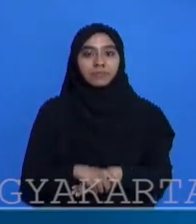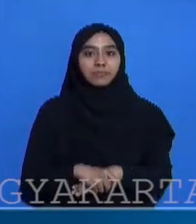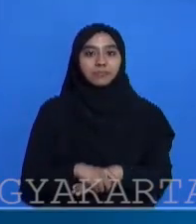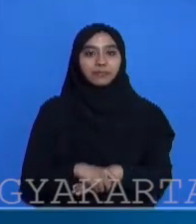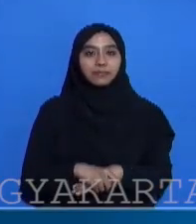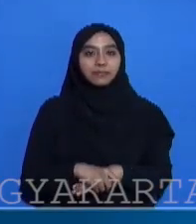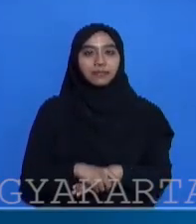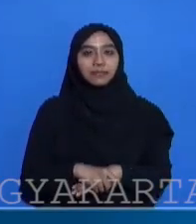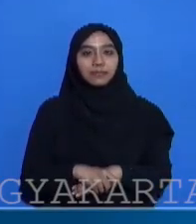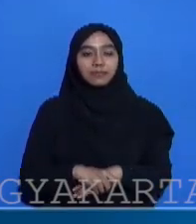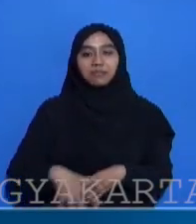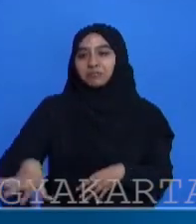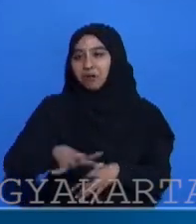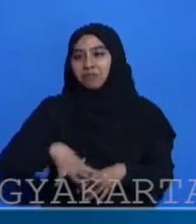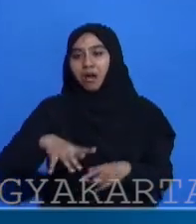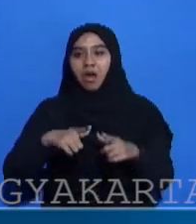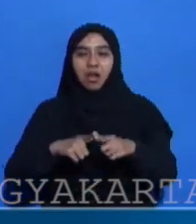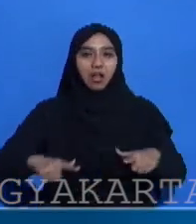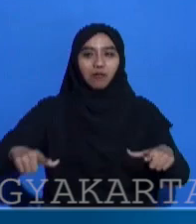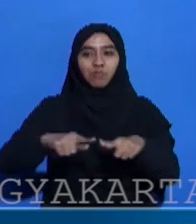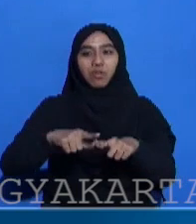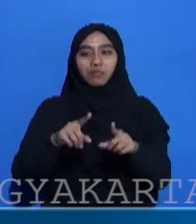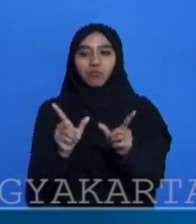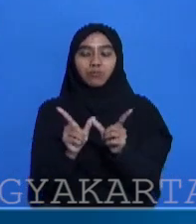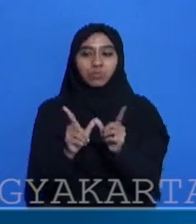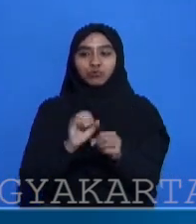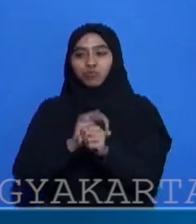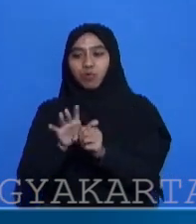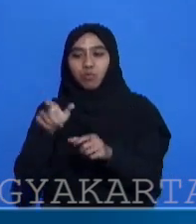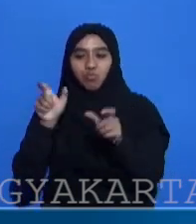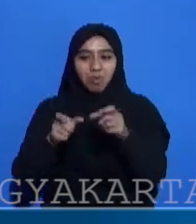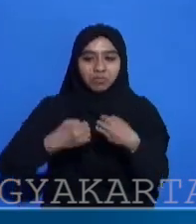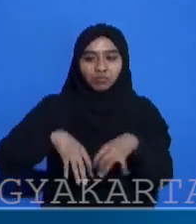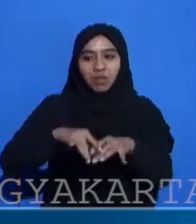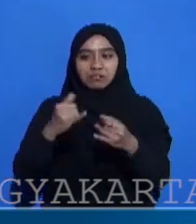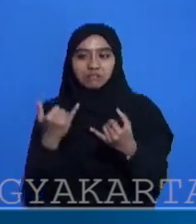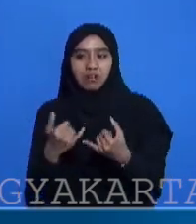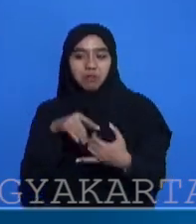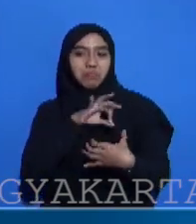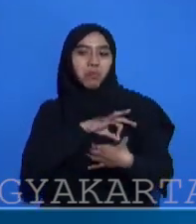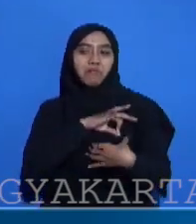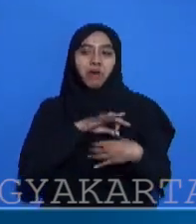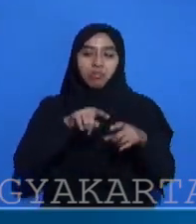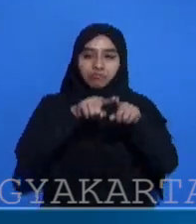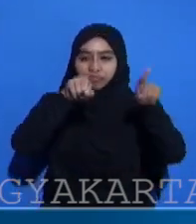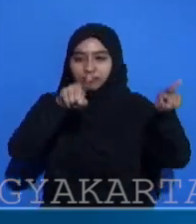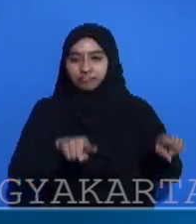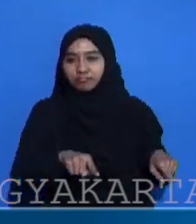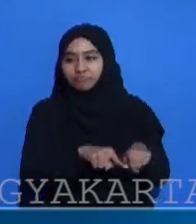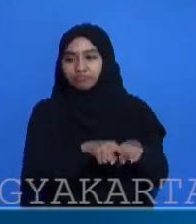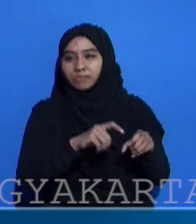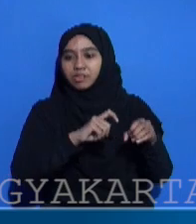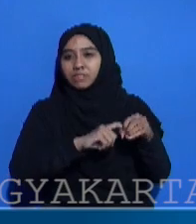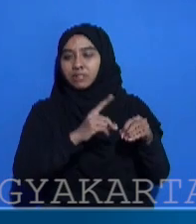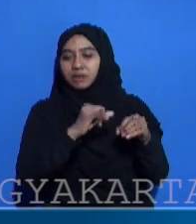Di sepanjang kawasan alun-alun Wates Kulon Progo, mayoritas pedagang kaki lima saat ini sudah memanfaatkan Quick Response Code Indonesian